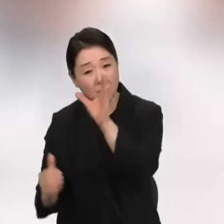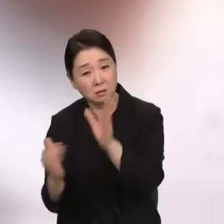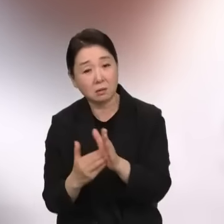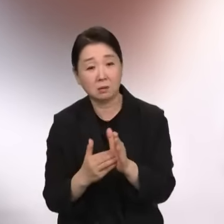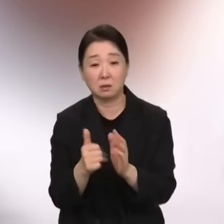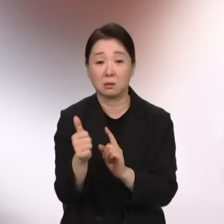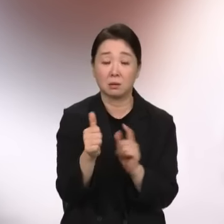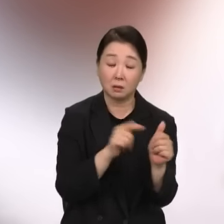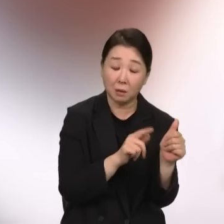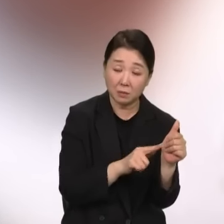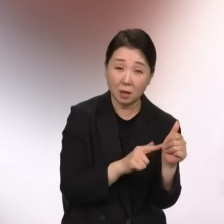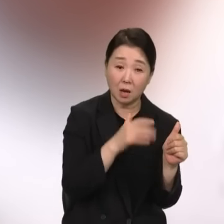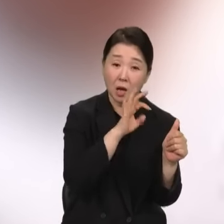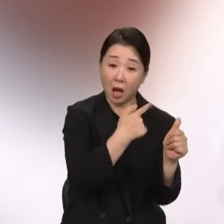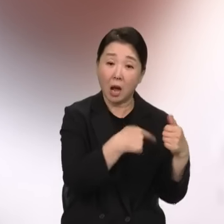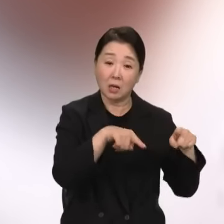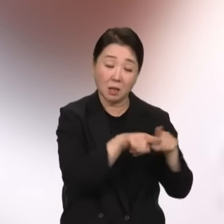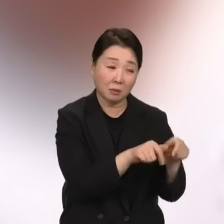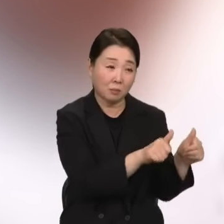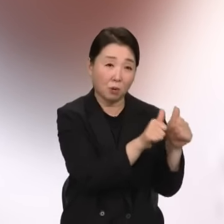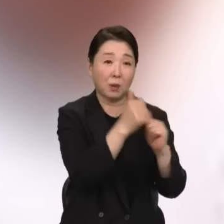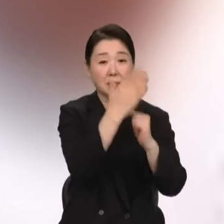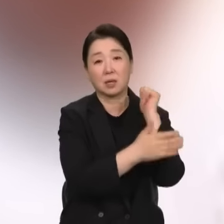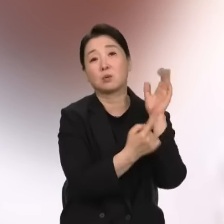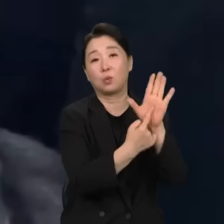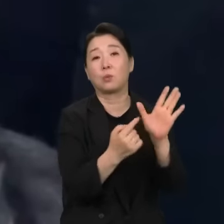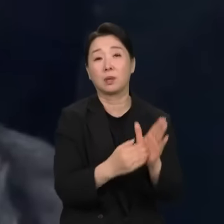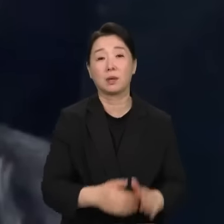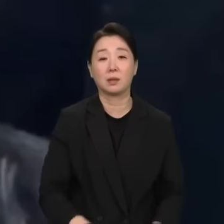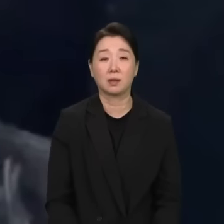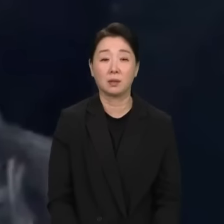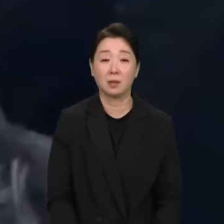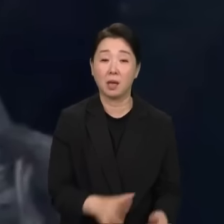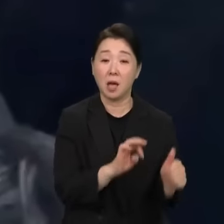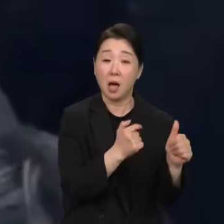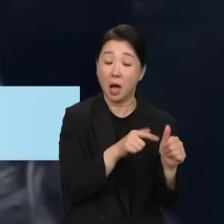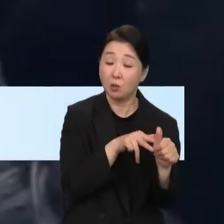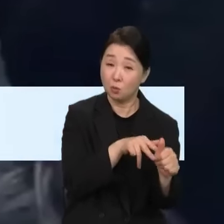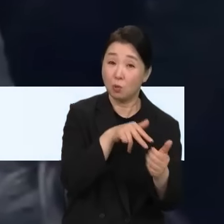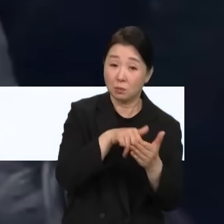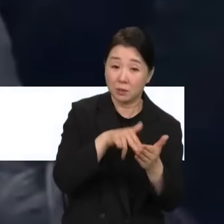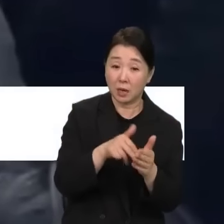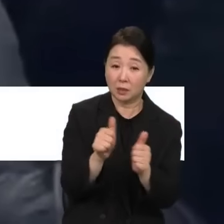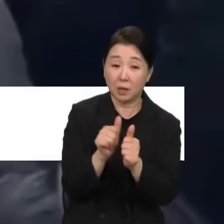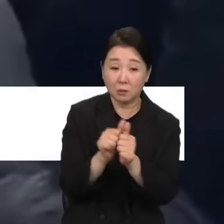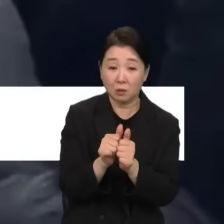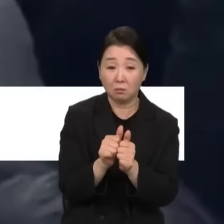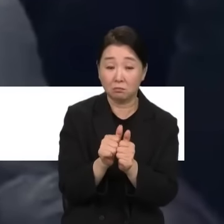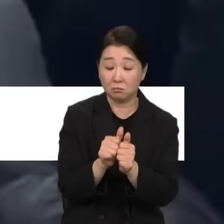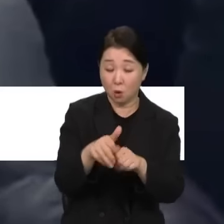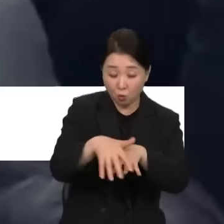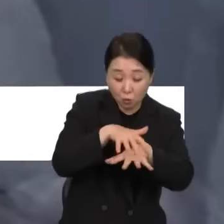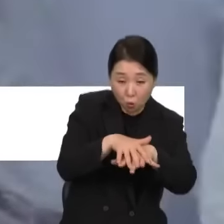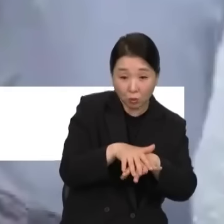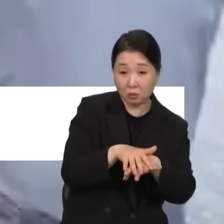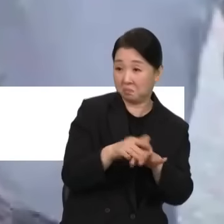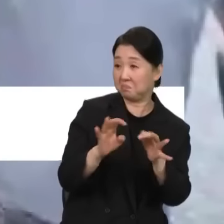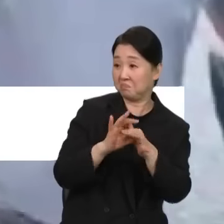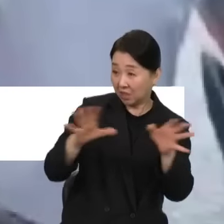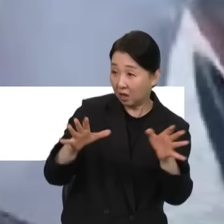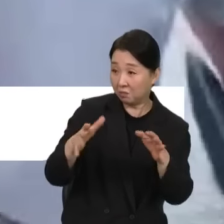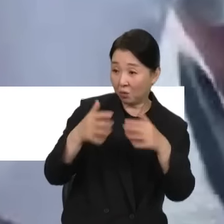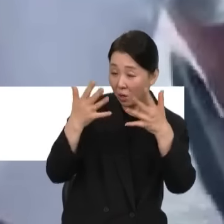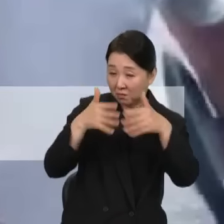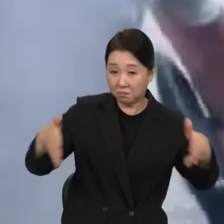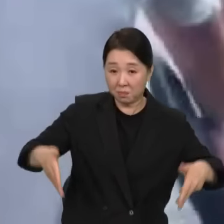남성이 한 후보 근처에 머무는 사진을 공개하기도 했습니다. 한동훈 후보 측에선 해당 남성에 대해 캠프와 전혀 무관한 사람이라고